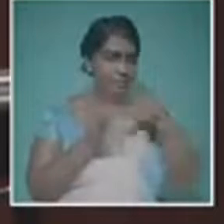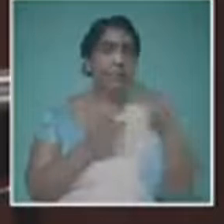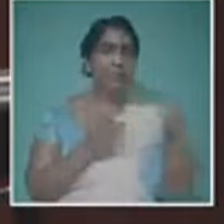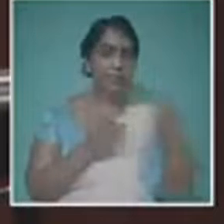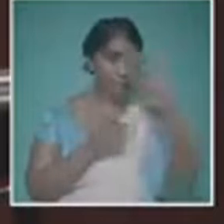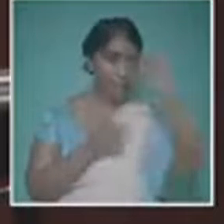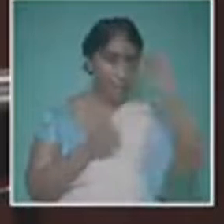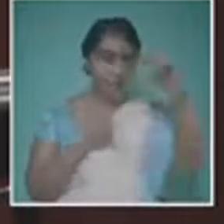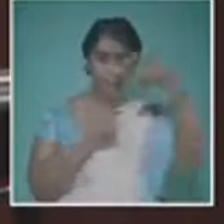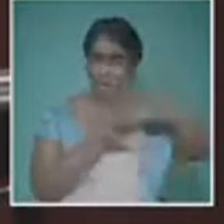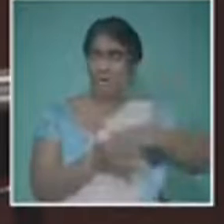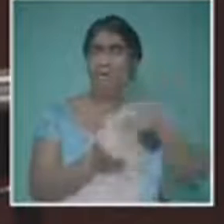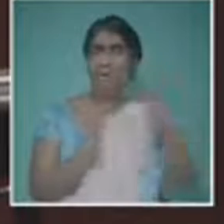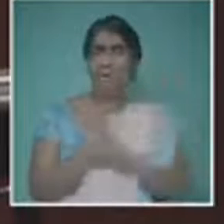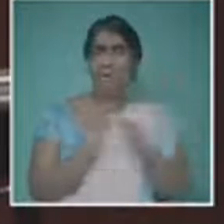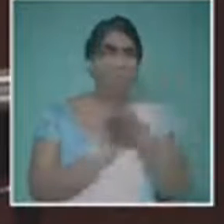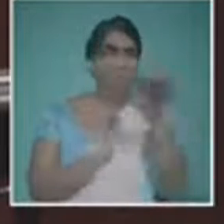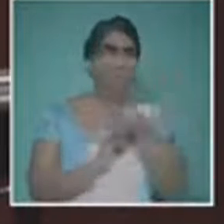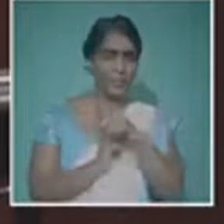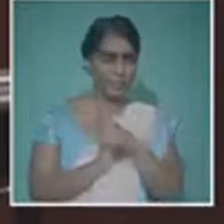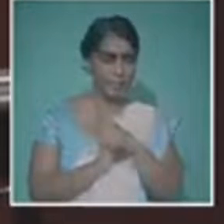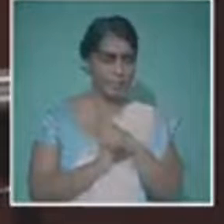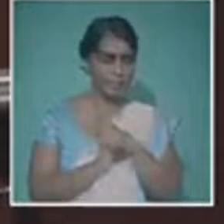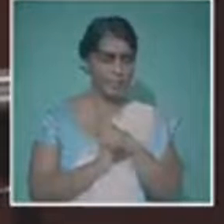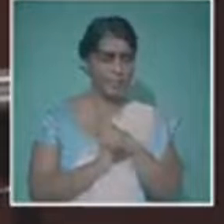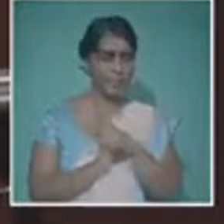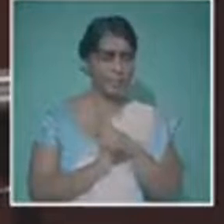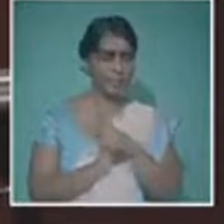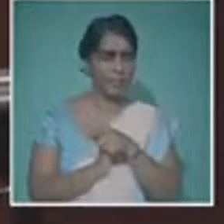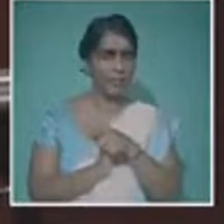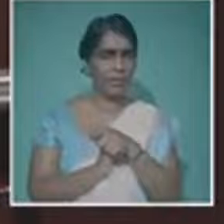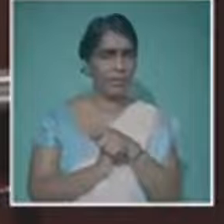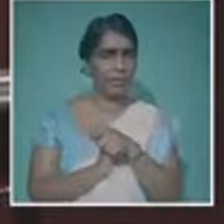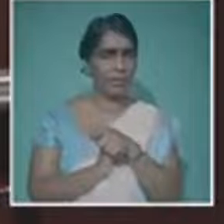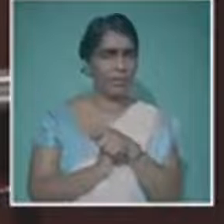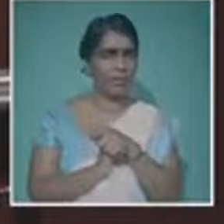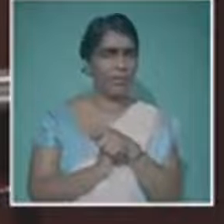மன்னாகண்டல் பகுதியிலே சுமார் 150க்கு மேற்பட்ட